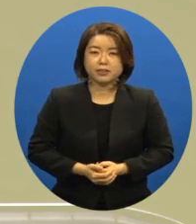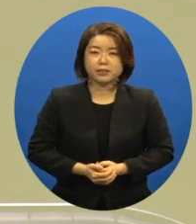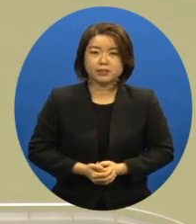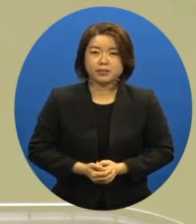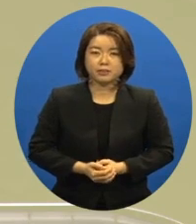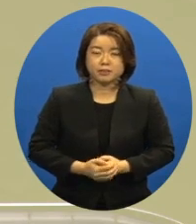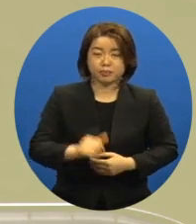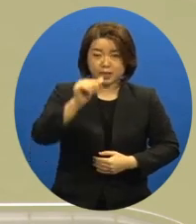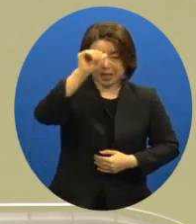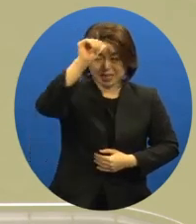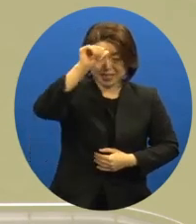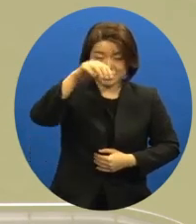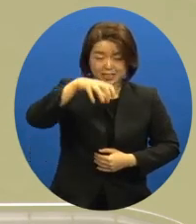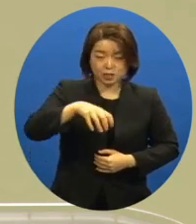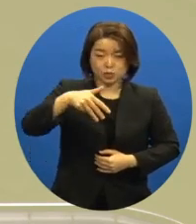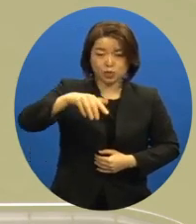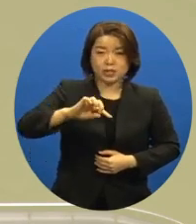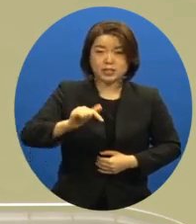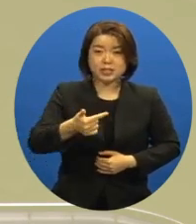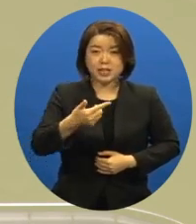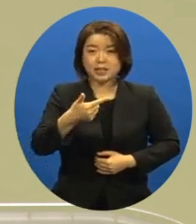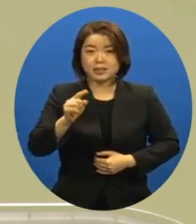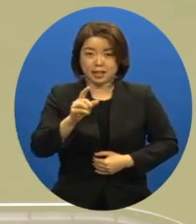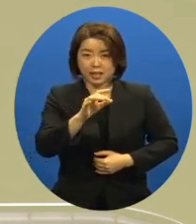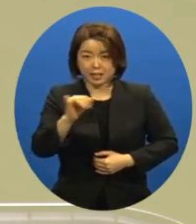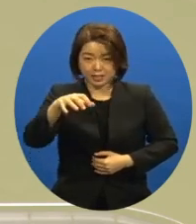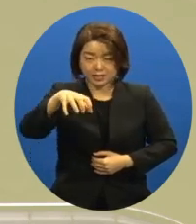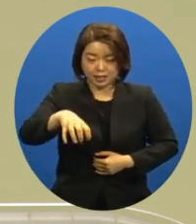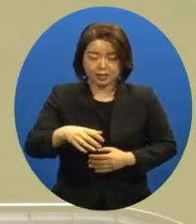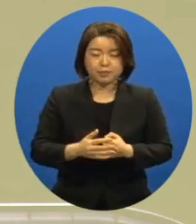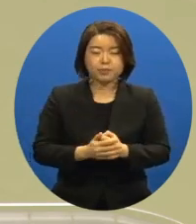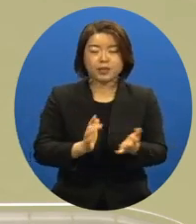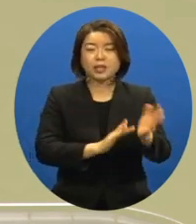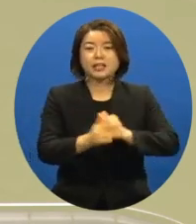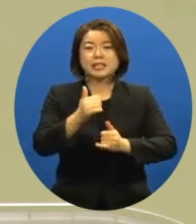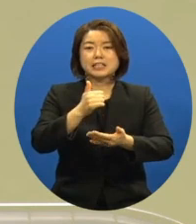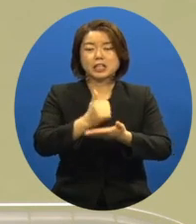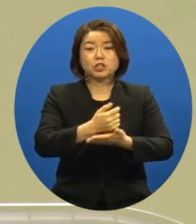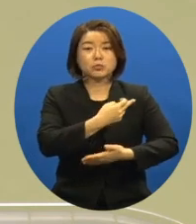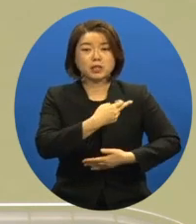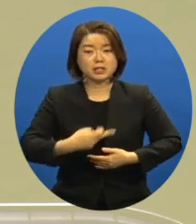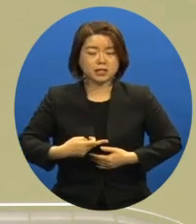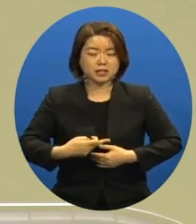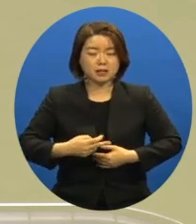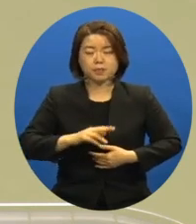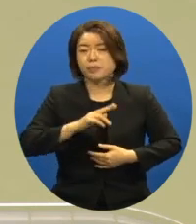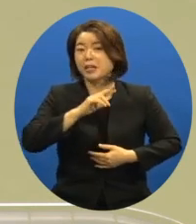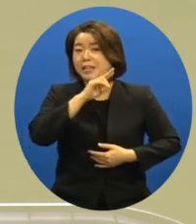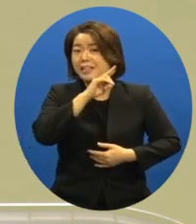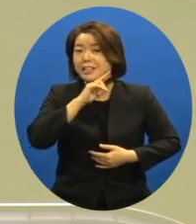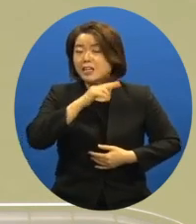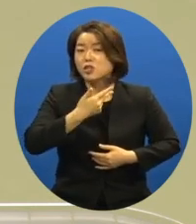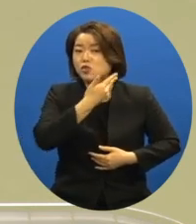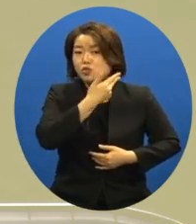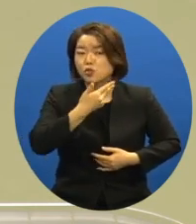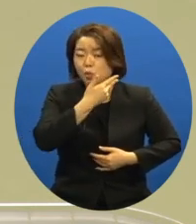인도 첸나이에서 예수님의 제자 사도 도마는 순교했습니다. 근데 이